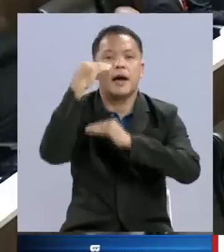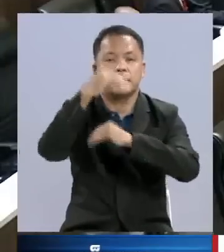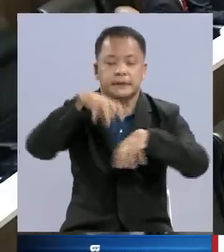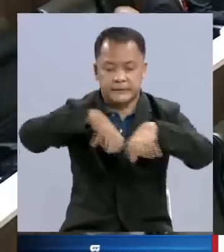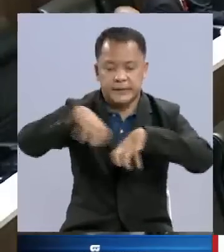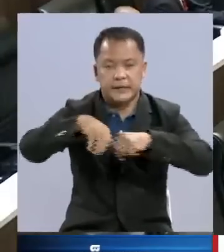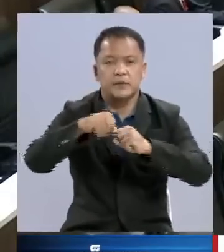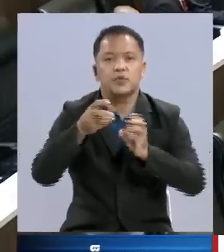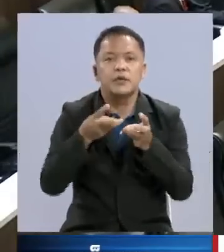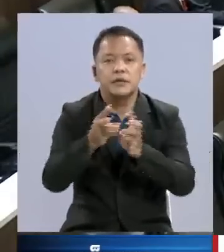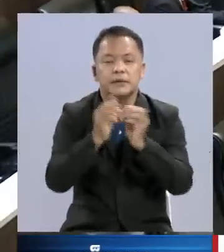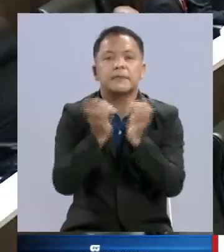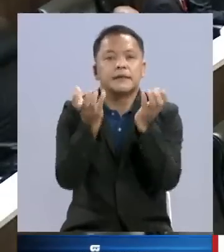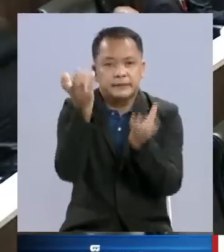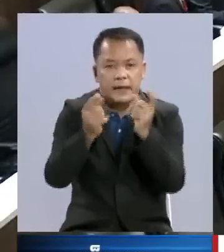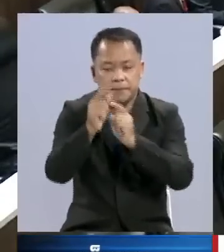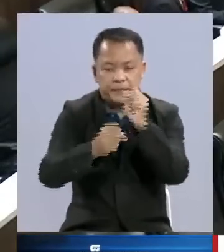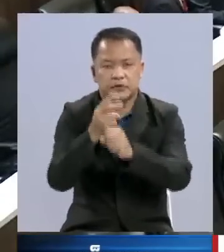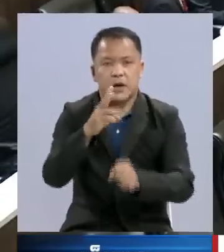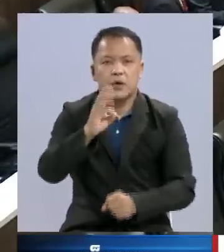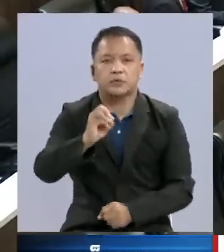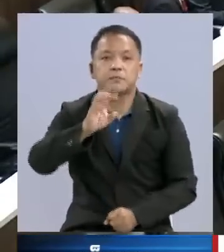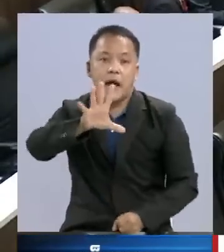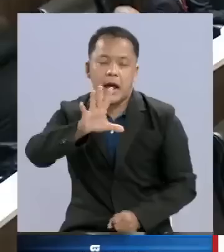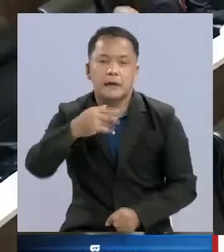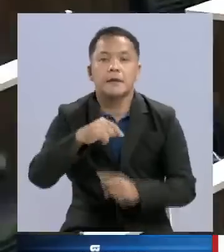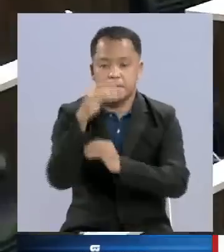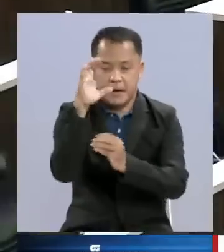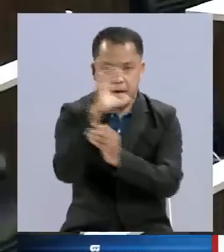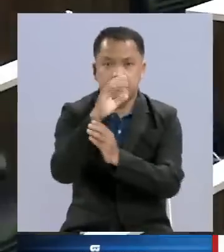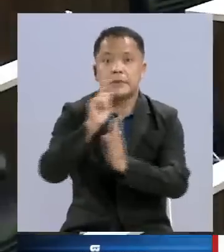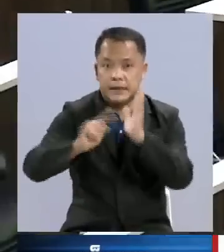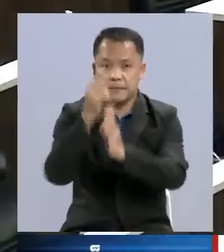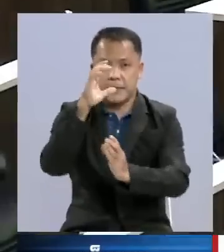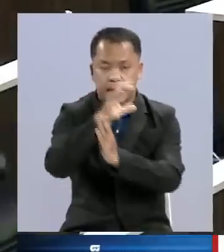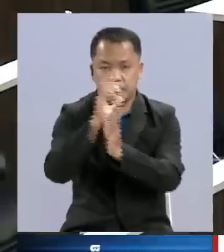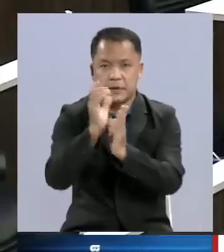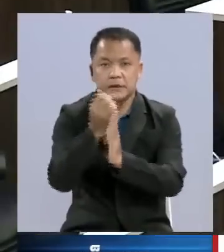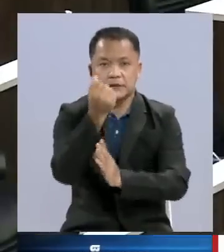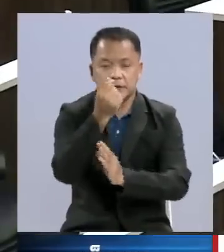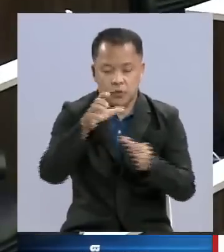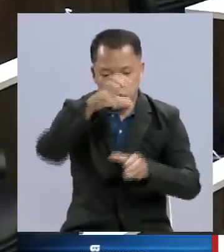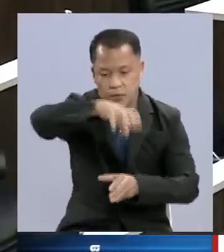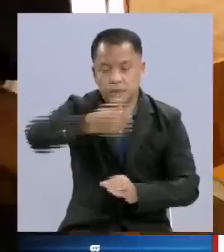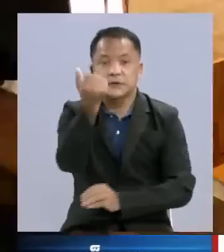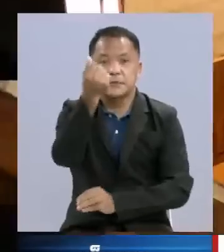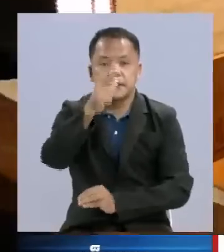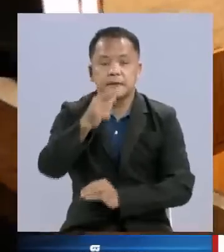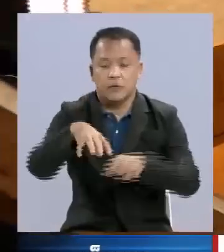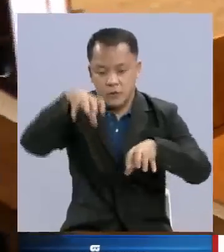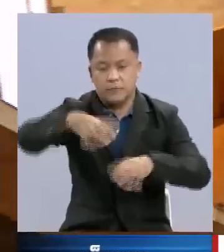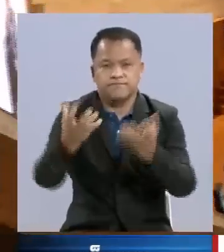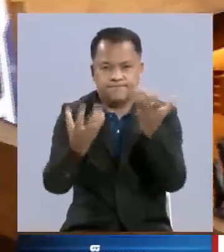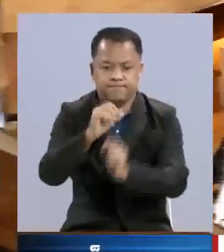ำเนินงานในกระบวนการยุติธรรมปี2565มีผลบังคับใช้นะครับทำให้11หน่วยงานในกระบวนการยุติธรรมน่ะ